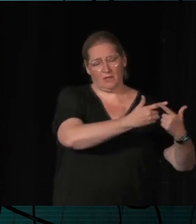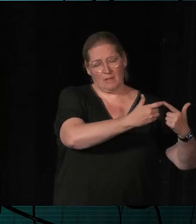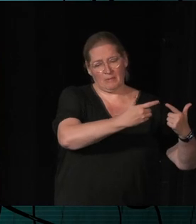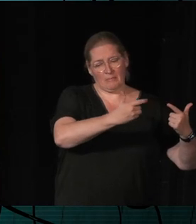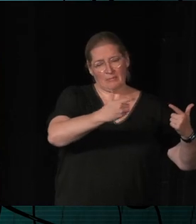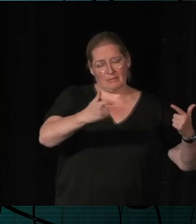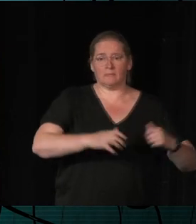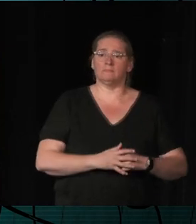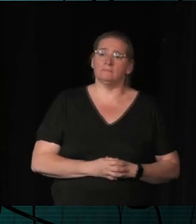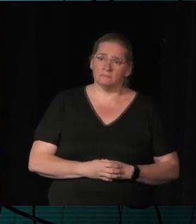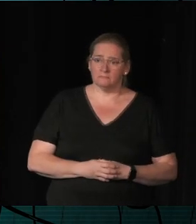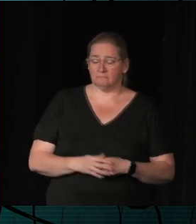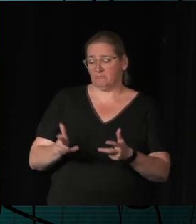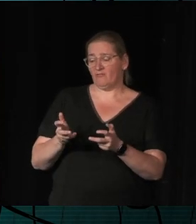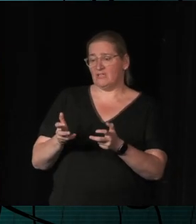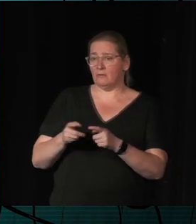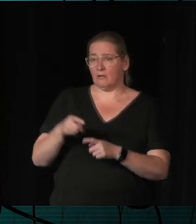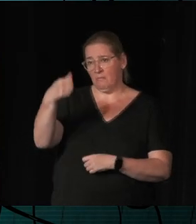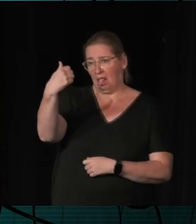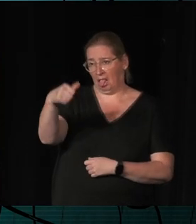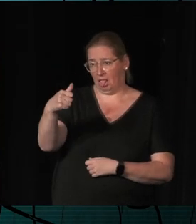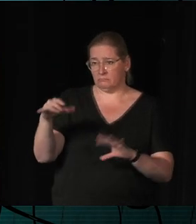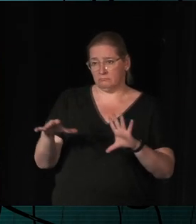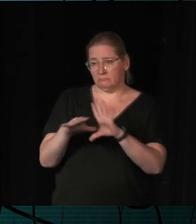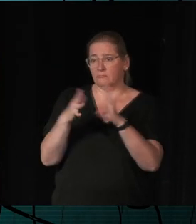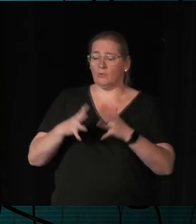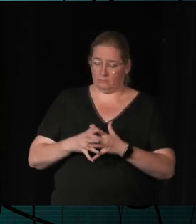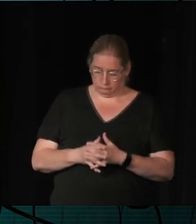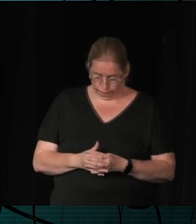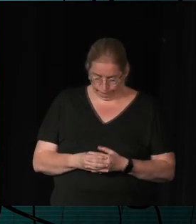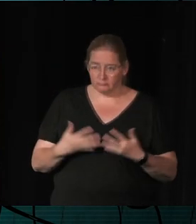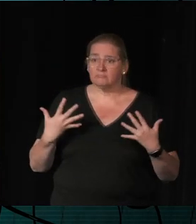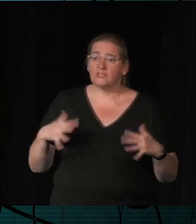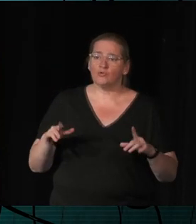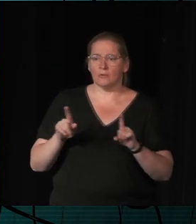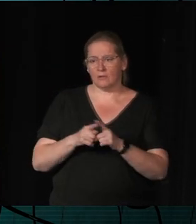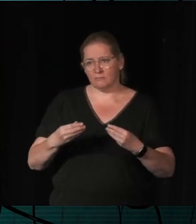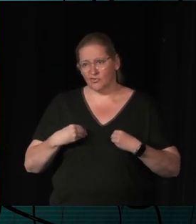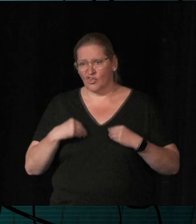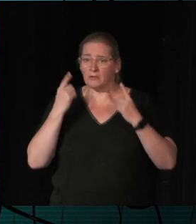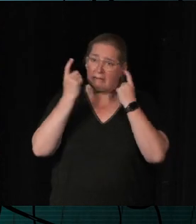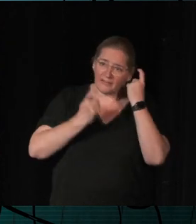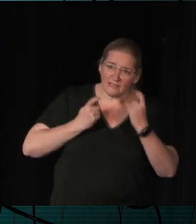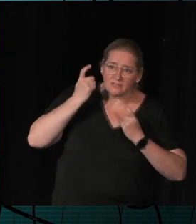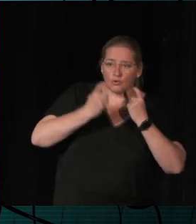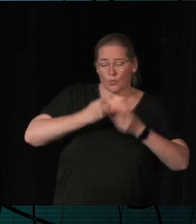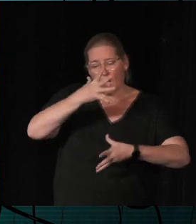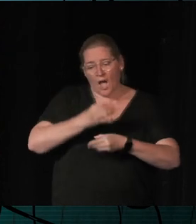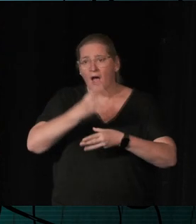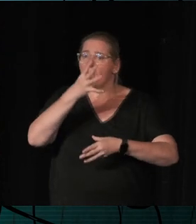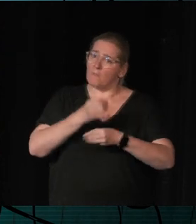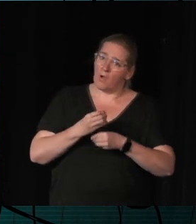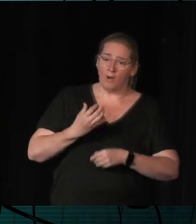encore, comme un pur loisir et pas forcément, un vecteur de réflexion ou quelque chose qui propose autre chose